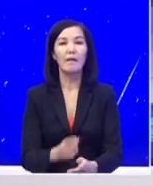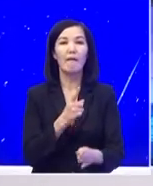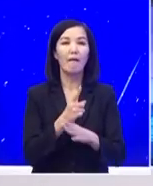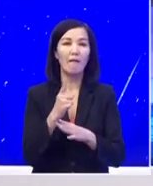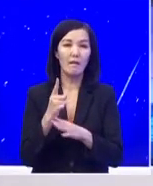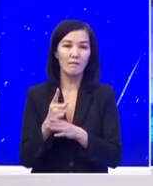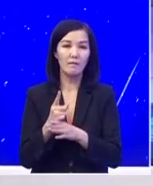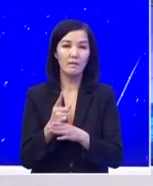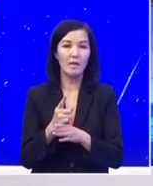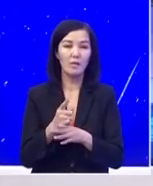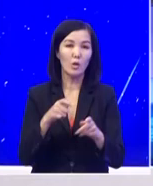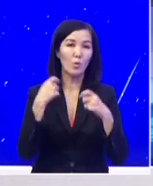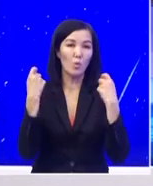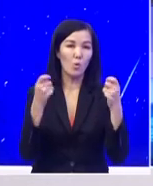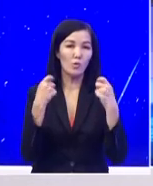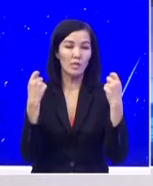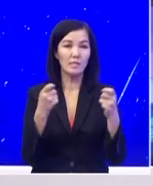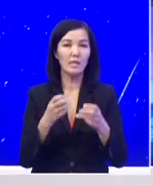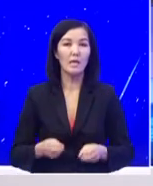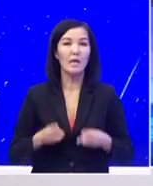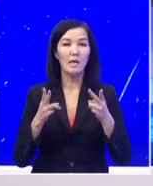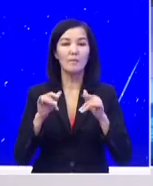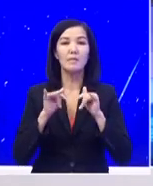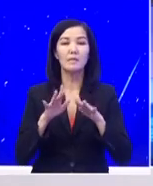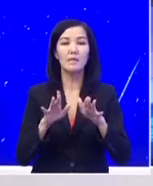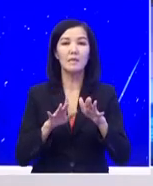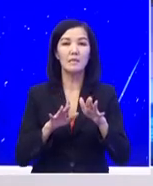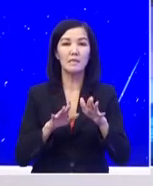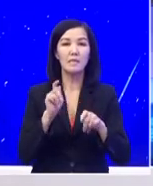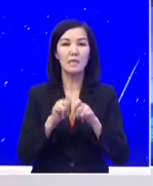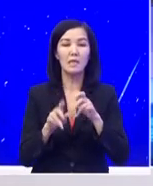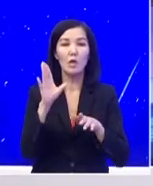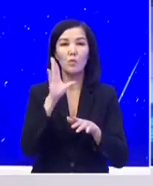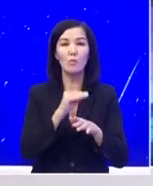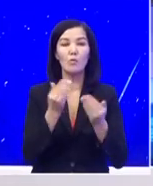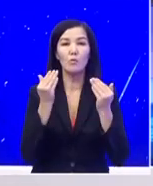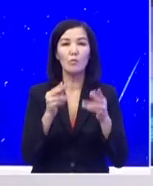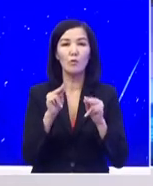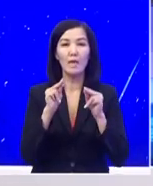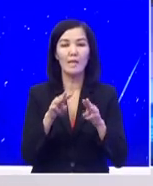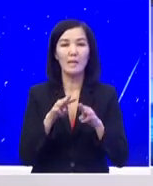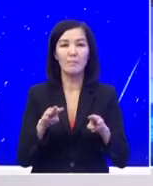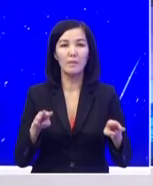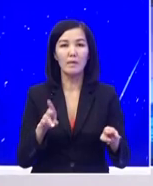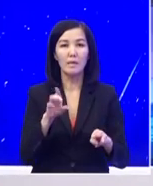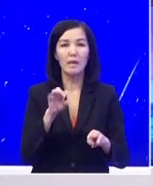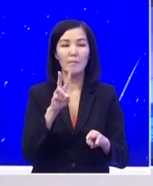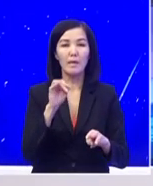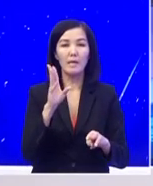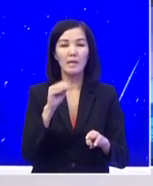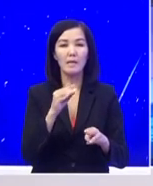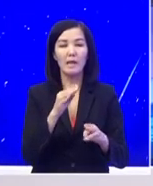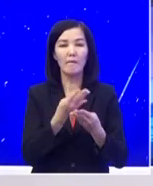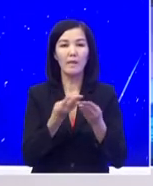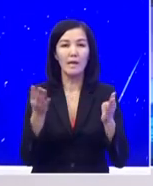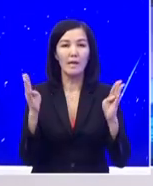Карантин кезінде той жасағандарға қылмыстық іс қозғалуы мүмкін. Бүгін Қазақстан Республикасы әділет министрі Марат Бекетаев карантин